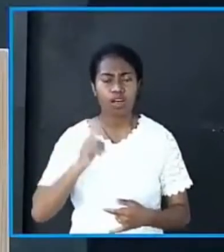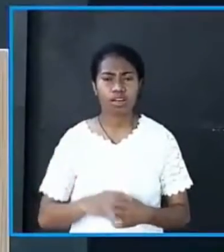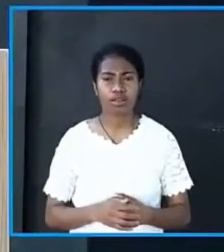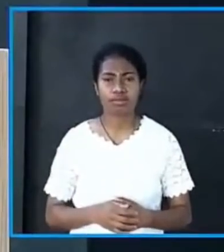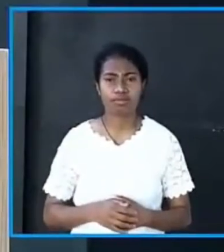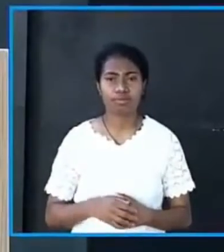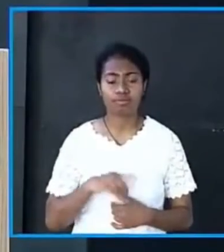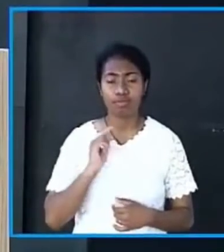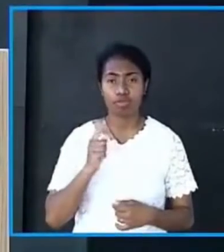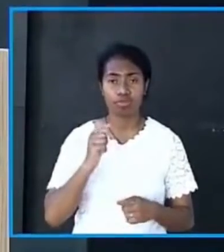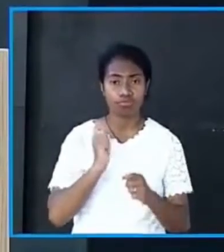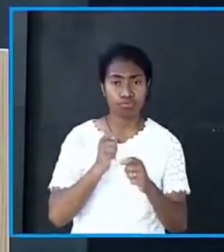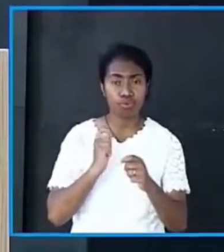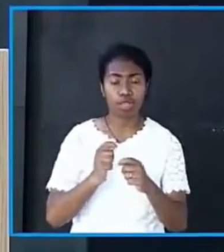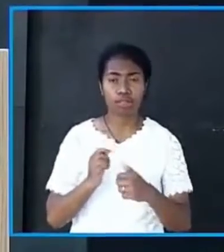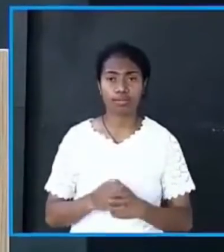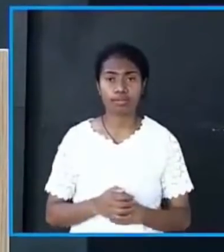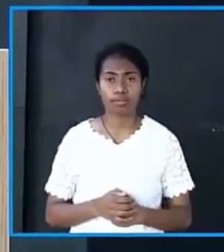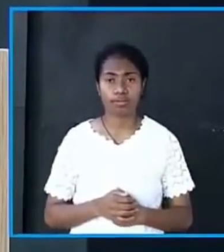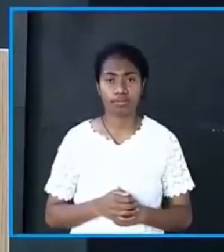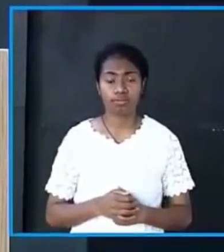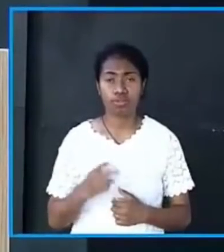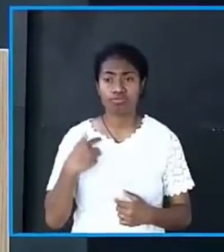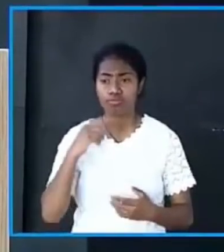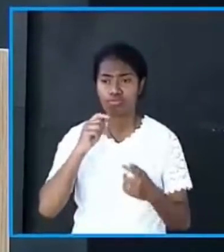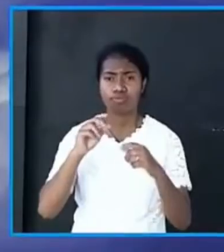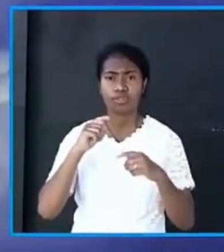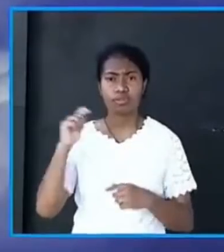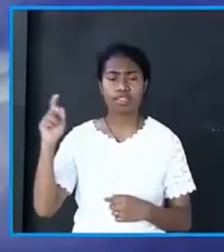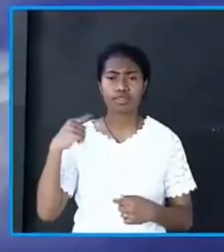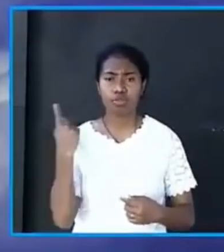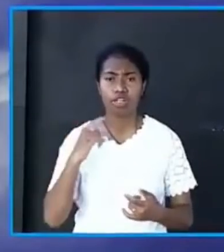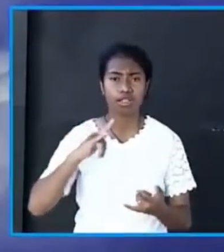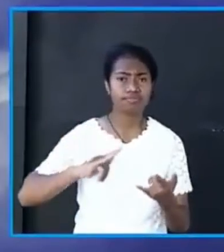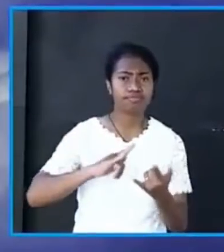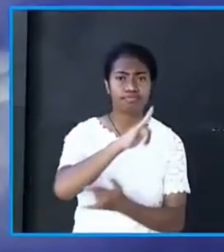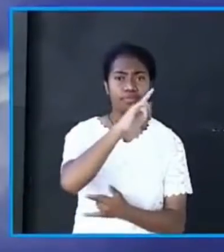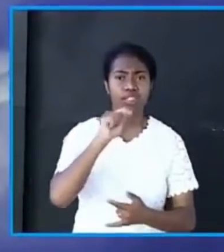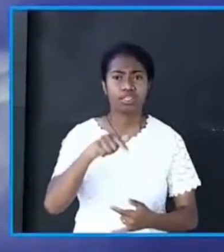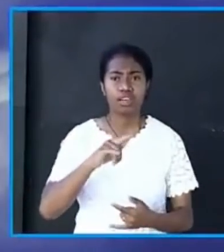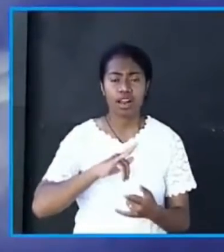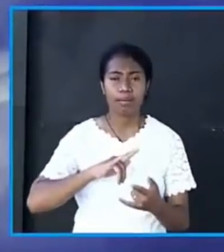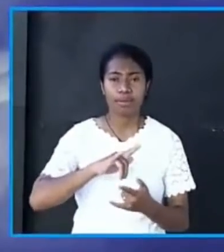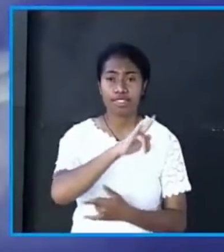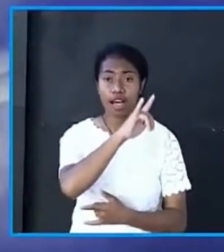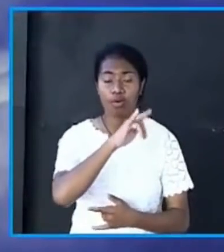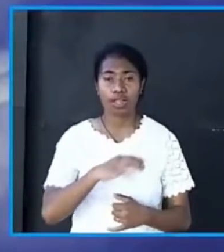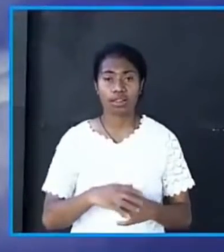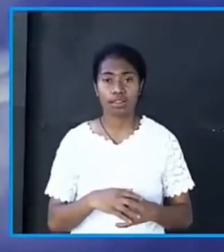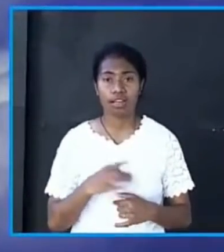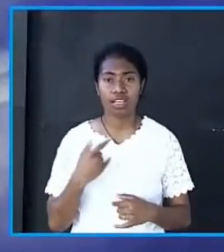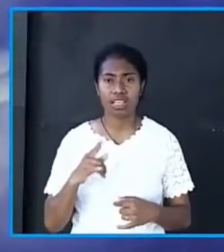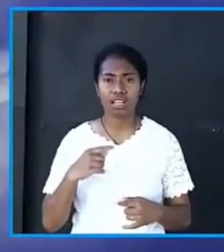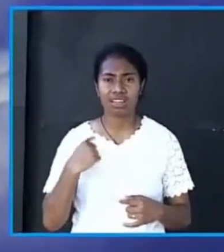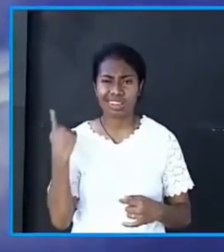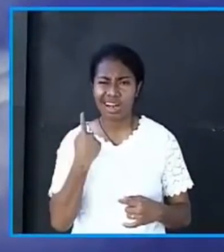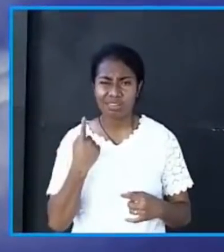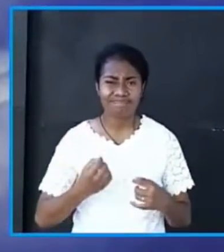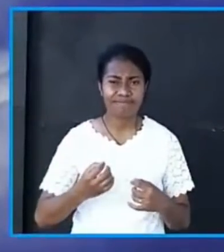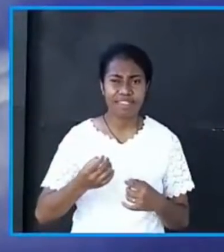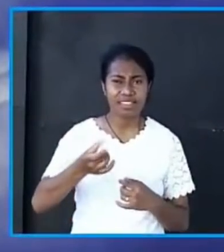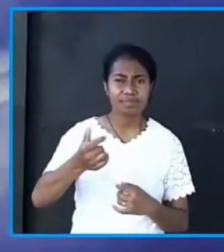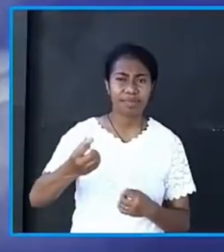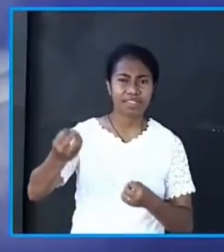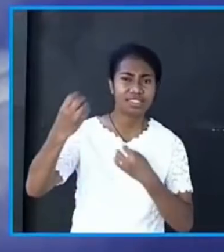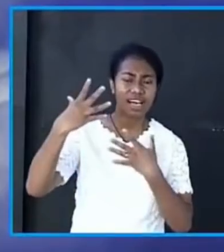dibuat kalau sudah siap pesawat ini adalah pesawat Concorde yang pesawat kecepatan cahaya yang